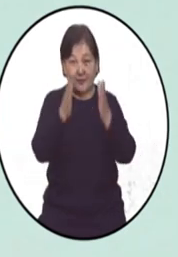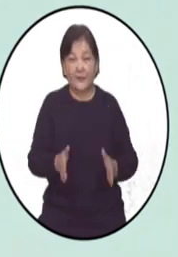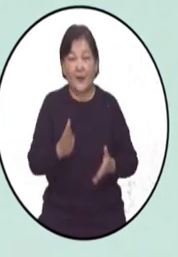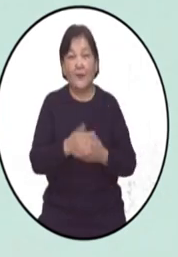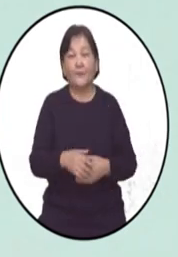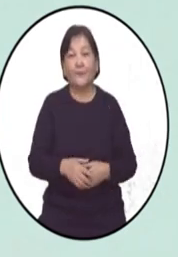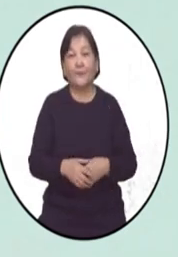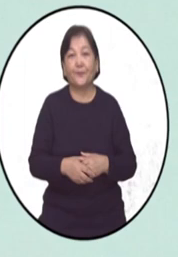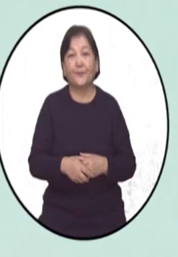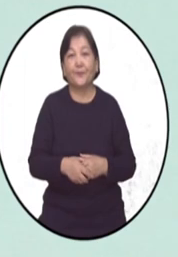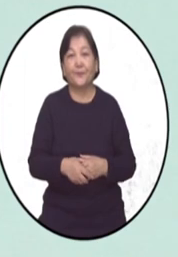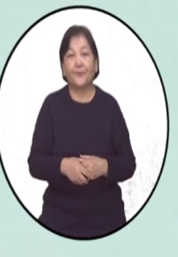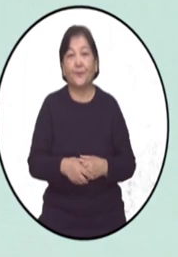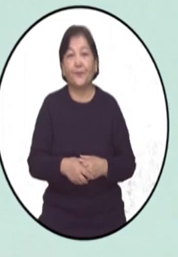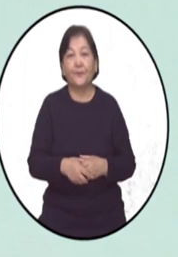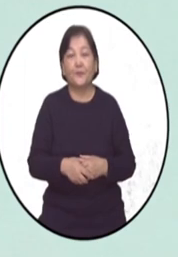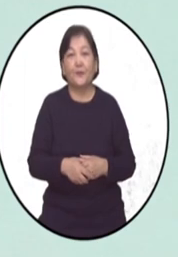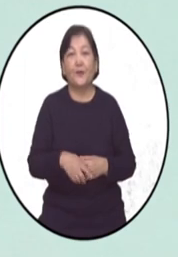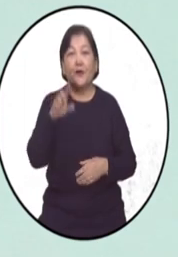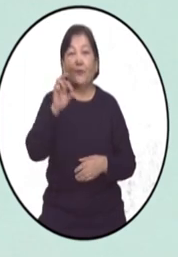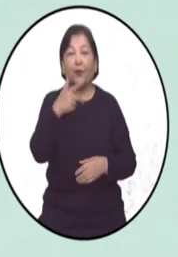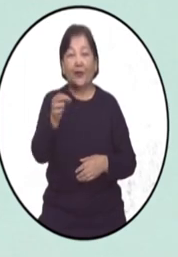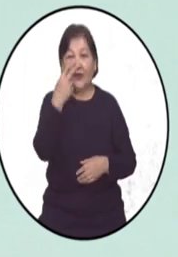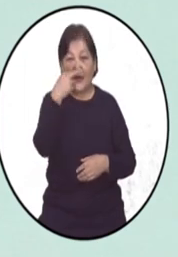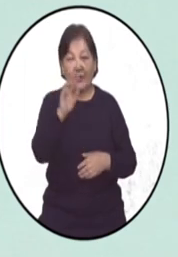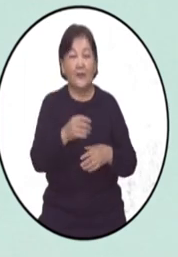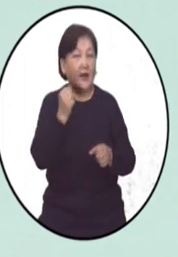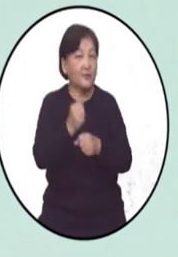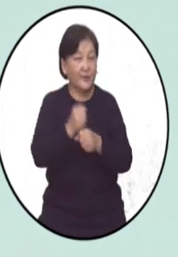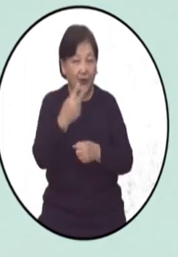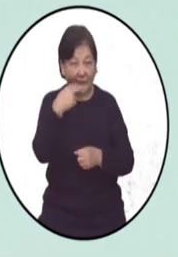За энэ бодлогыг хараад аваарай. За ажиллуулж үзье.